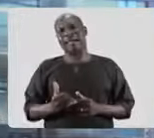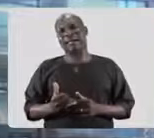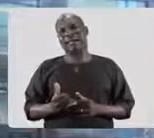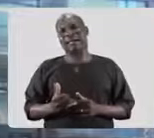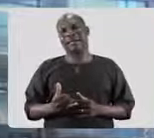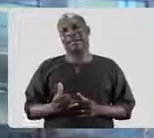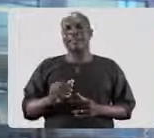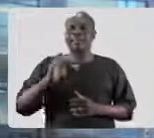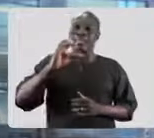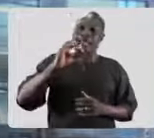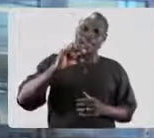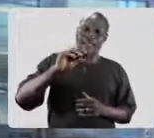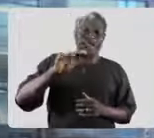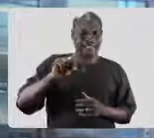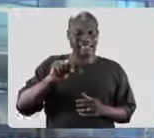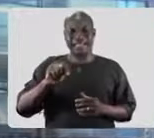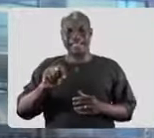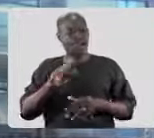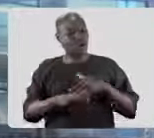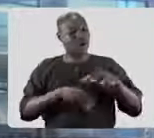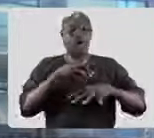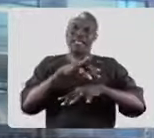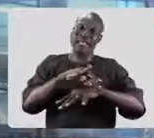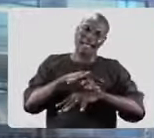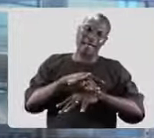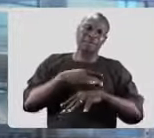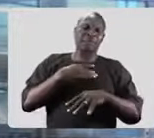Kei ene nam sa asasi so as a vagabond.